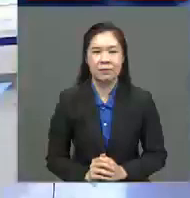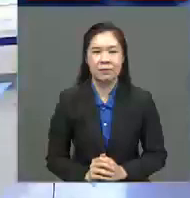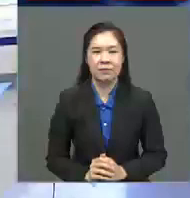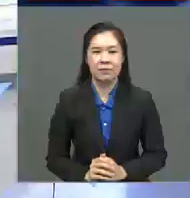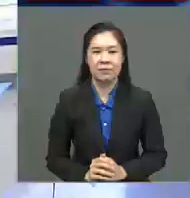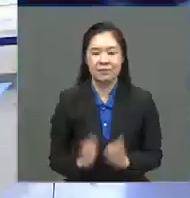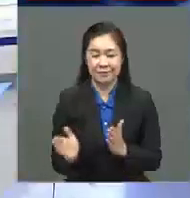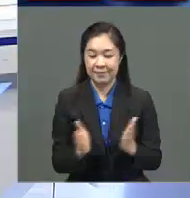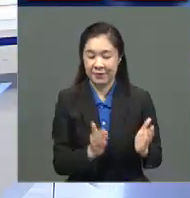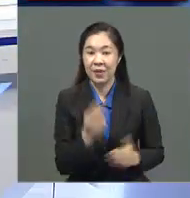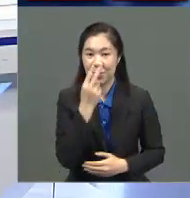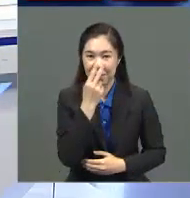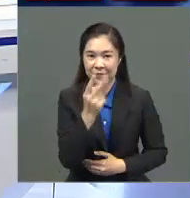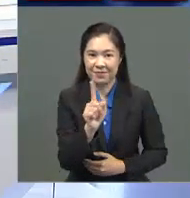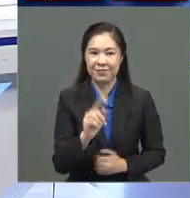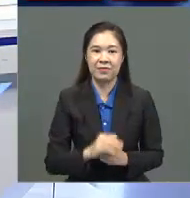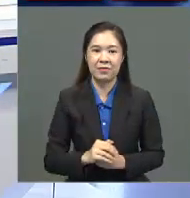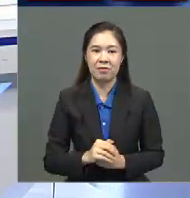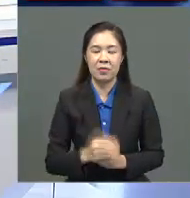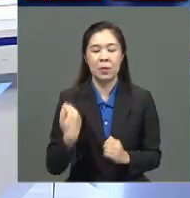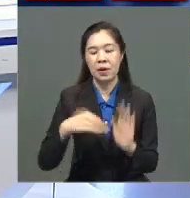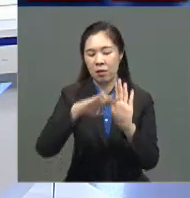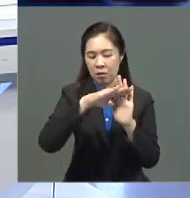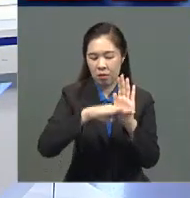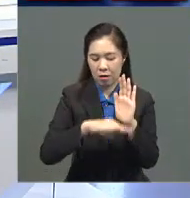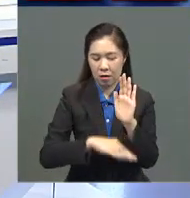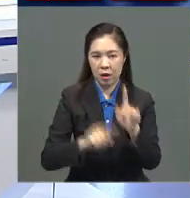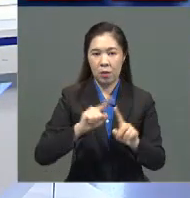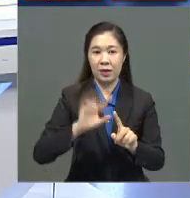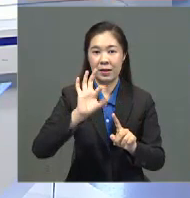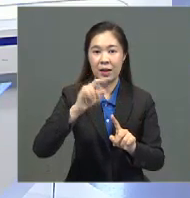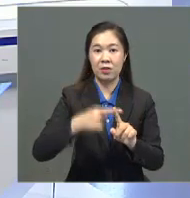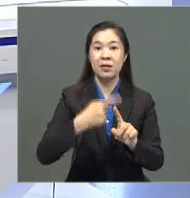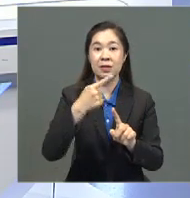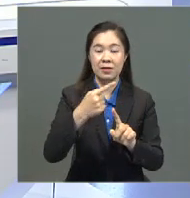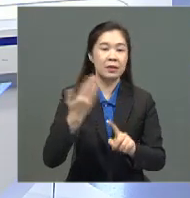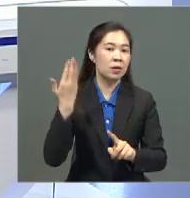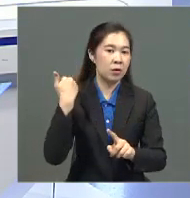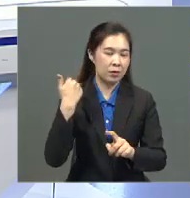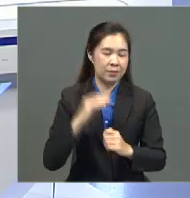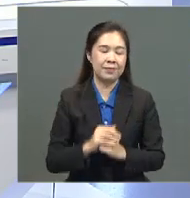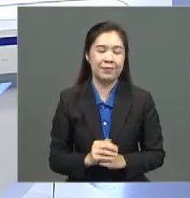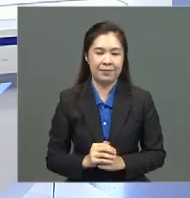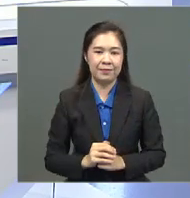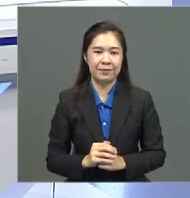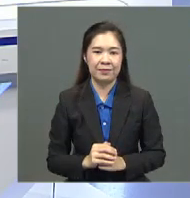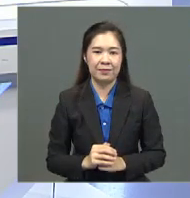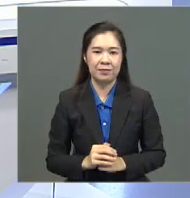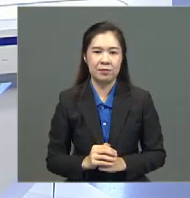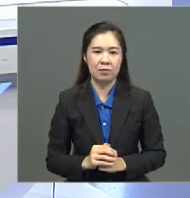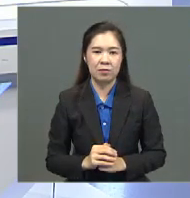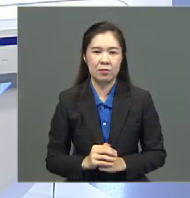เดี๋ยวเรามาดูไทม์ไลน์กันหน่อยนะครับว่าเหตุการณ์ที่เกิดขึ้นเมื่อ 9มกราคมมาต้นปีที่ผ่านมาเนี่ยเป็นมายังไง